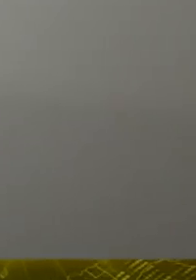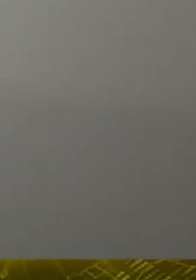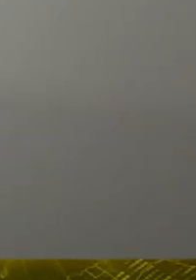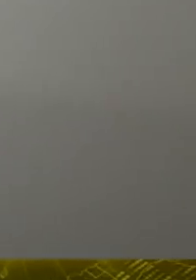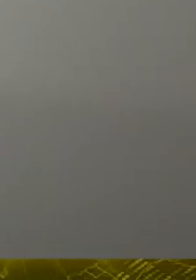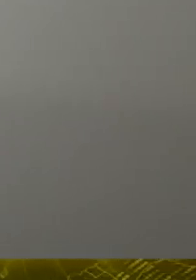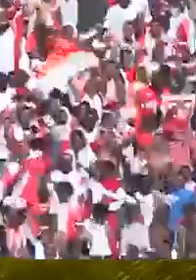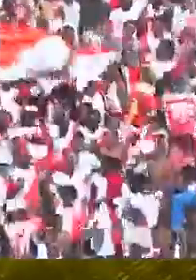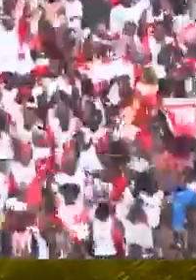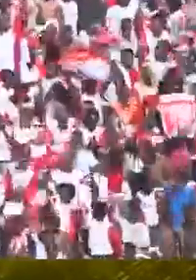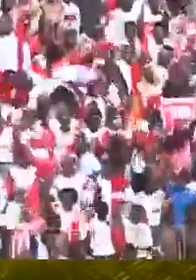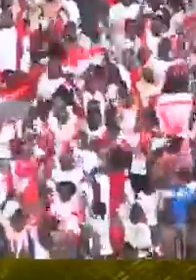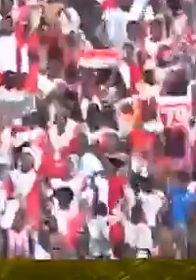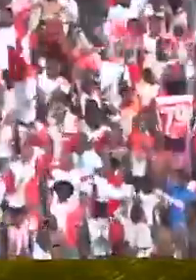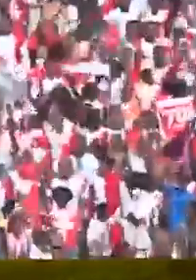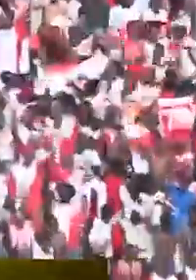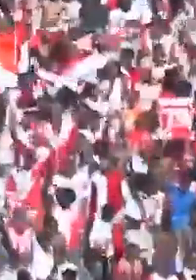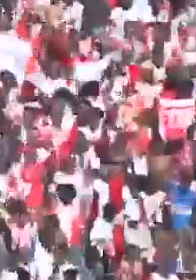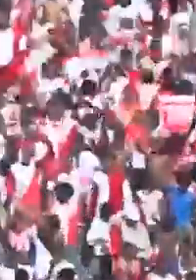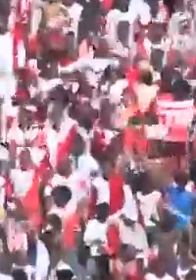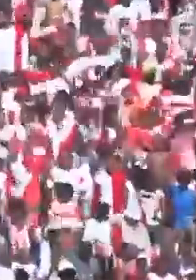مسودانا مالتي